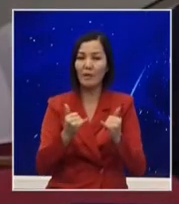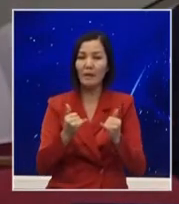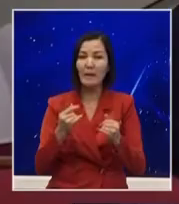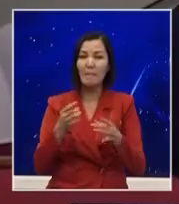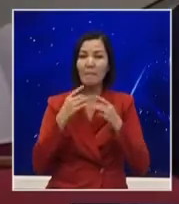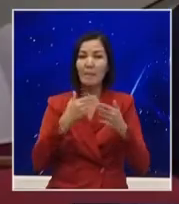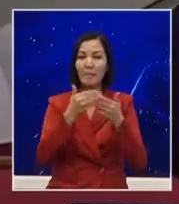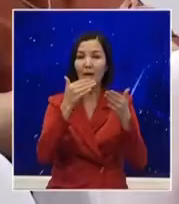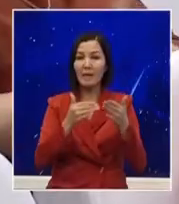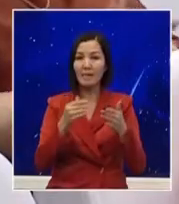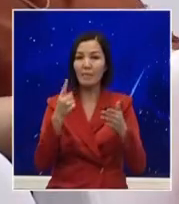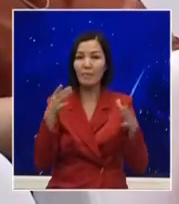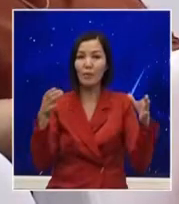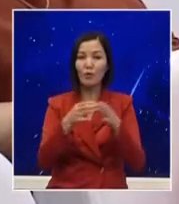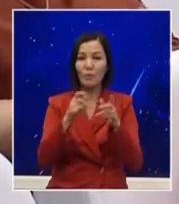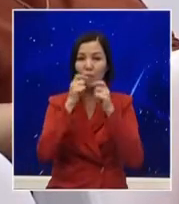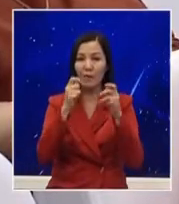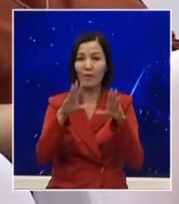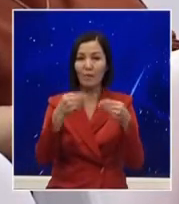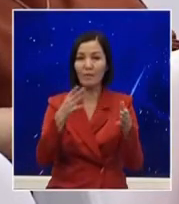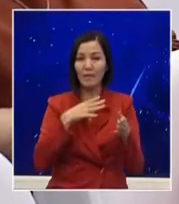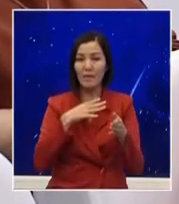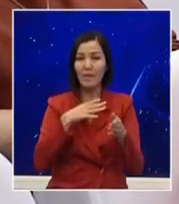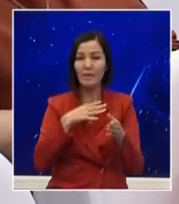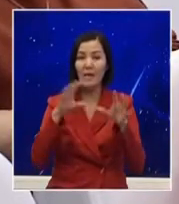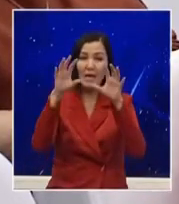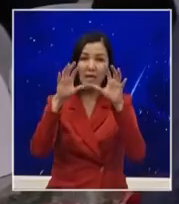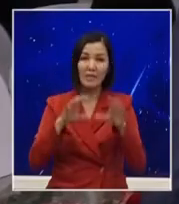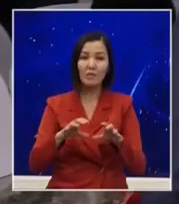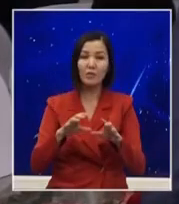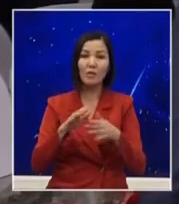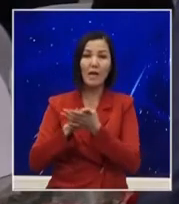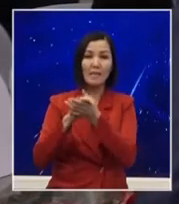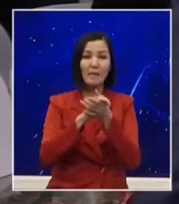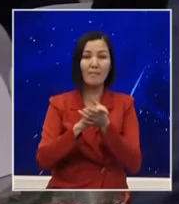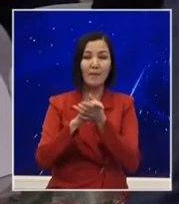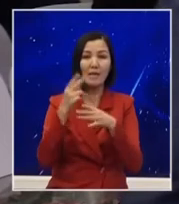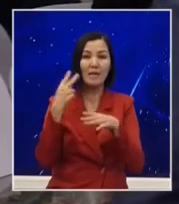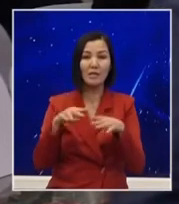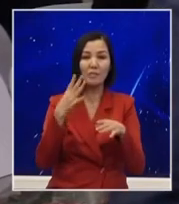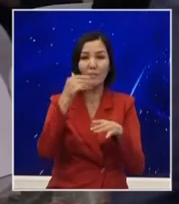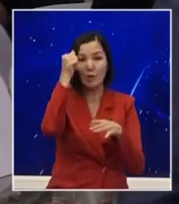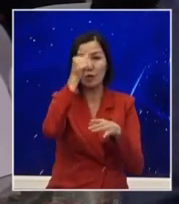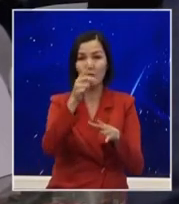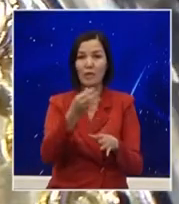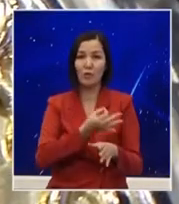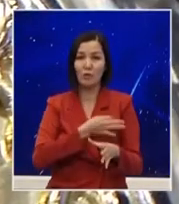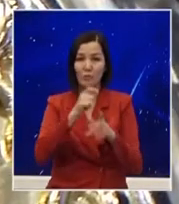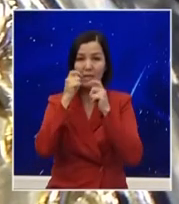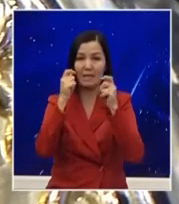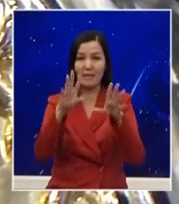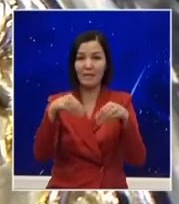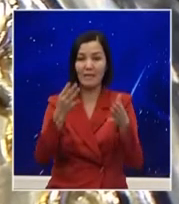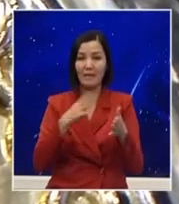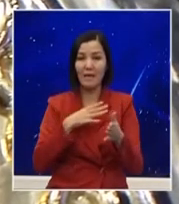қарсаңында олардың бір тобы марапатқа ие болды. Конституцияның және ассамблеяның 25 жылдық төсбелгілерін кеуделеріне жарқырай